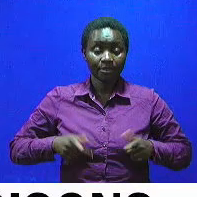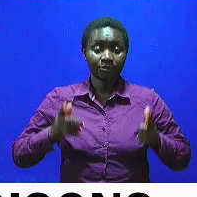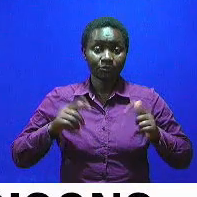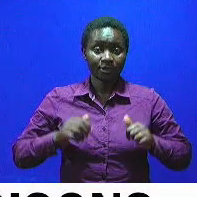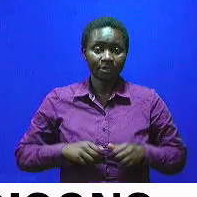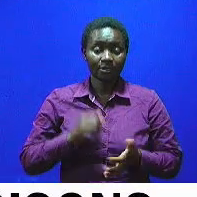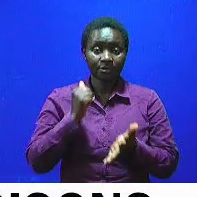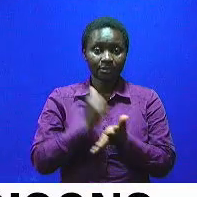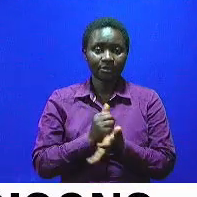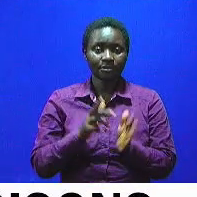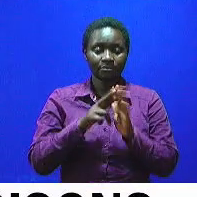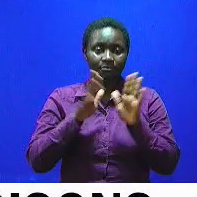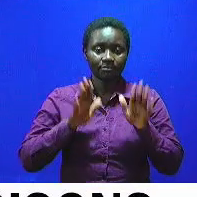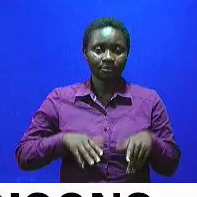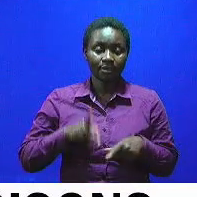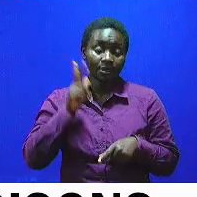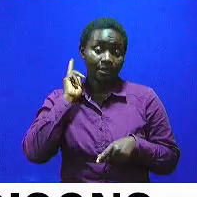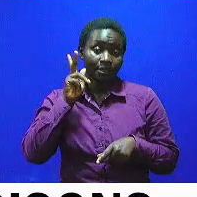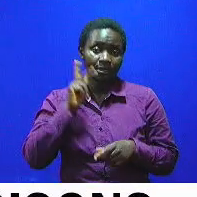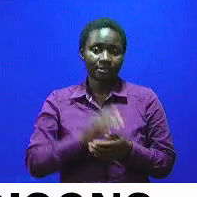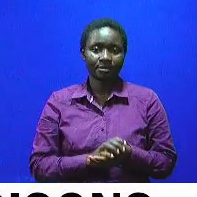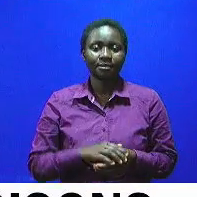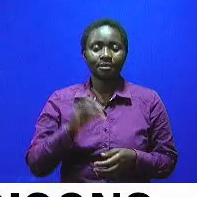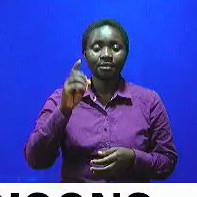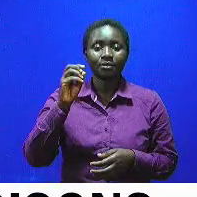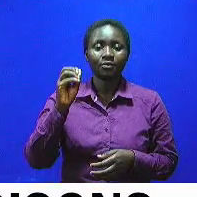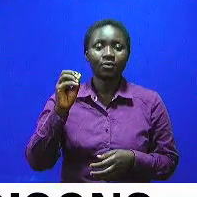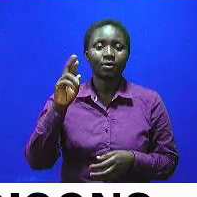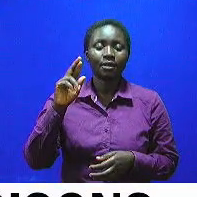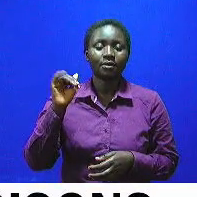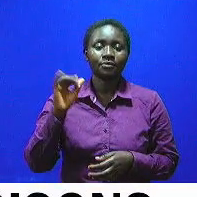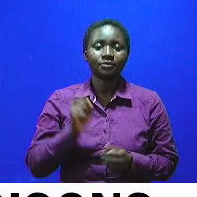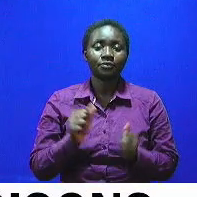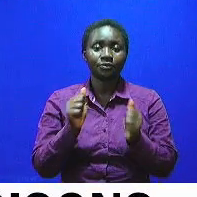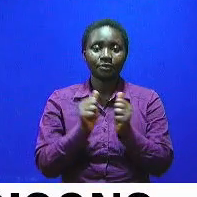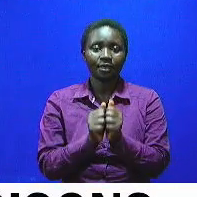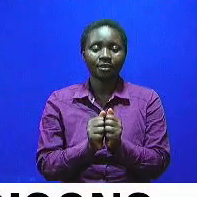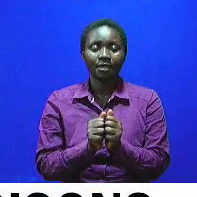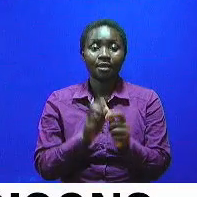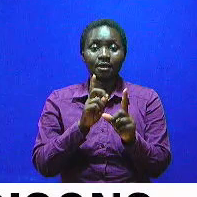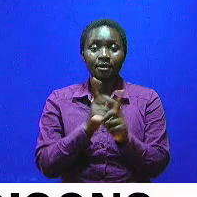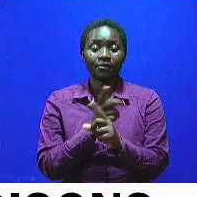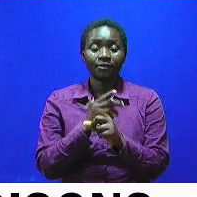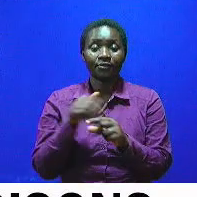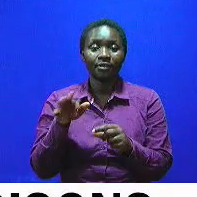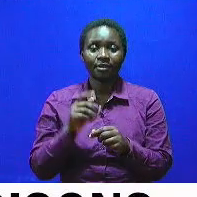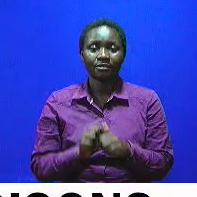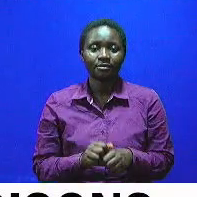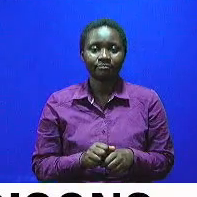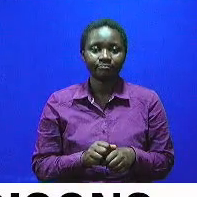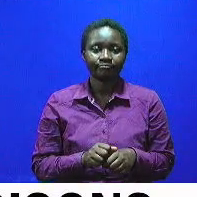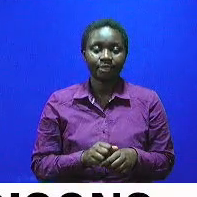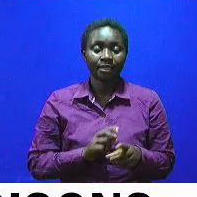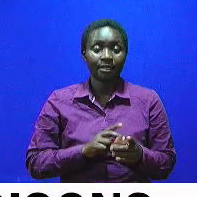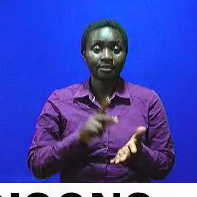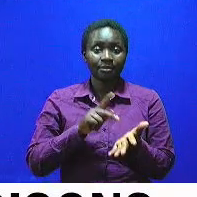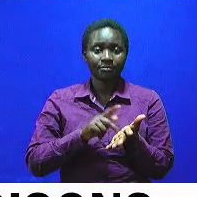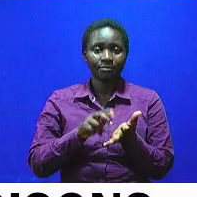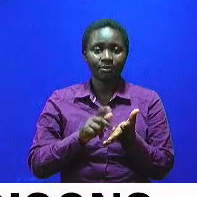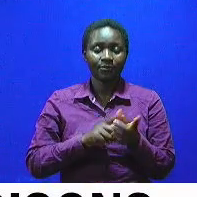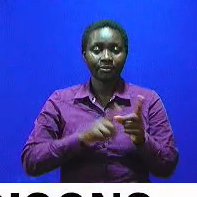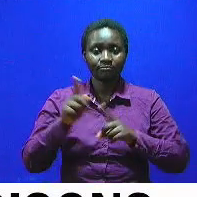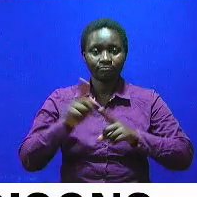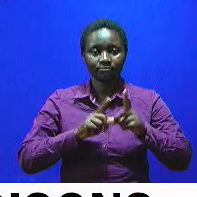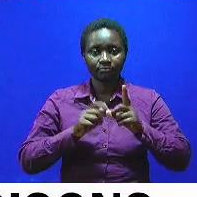visio muime representative we county ya Kisii Dori Saburi kumgatra nane chinsemo awao baba okora etaro ya bogo chia sensemo